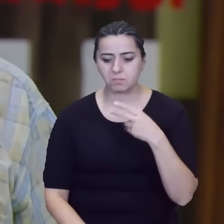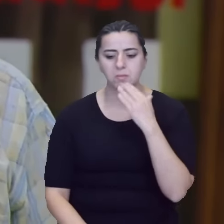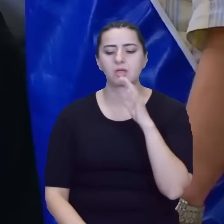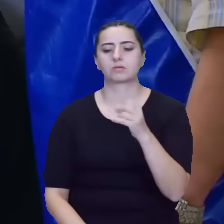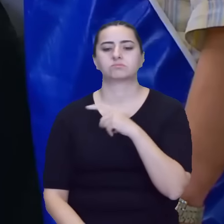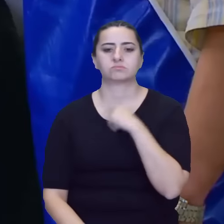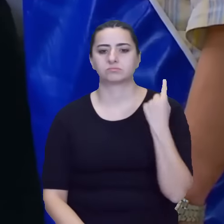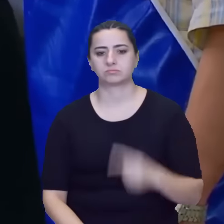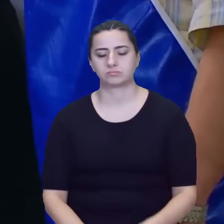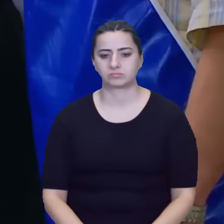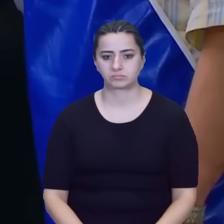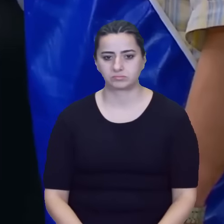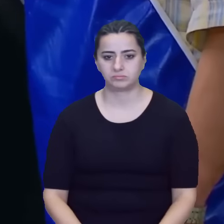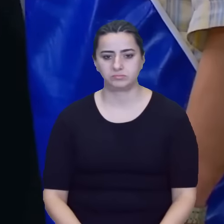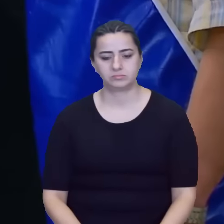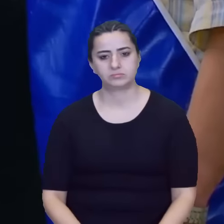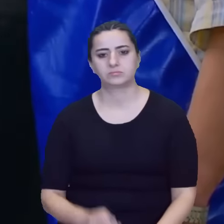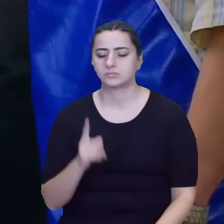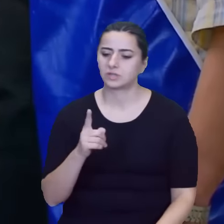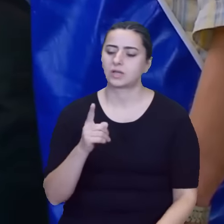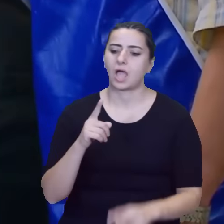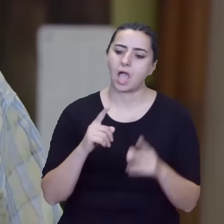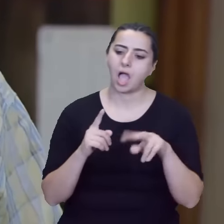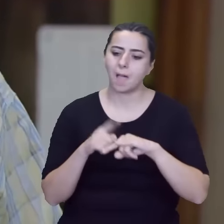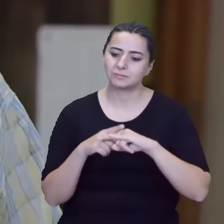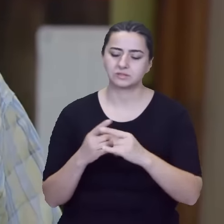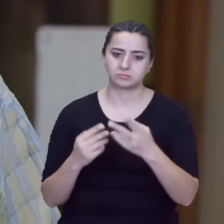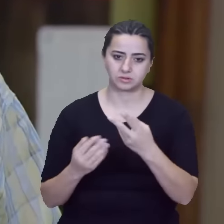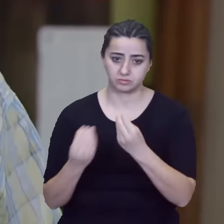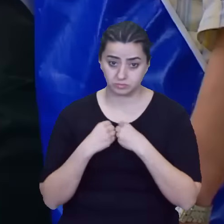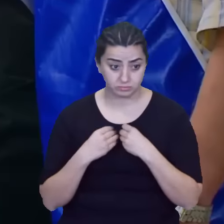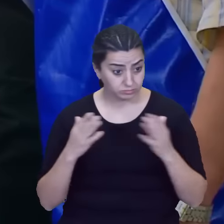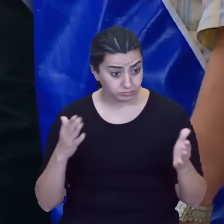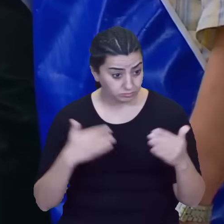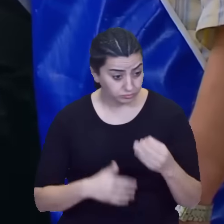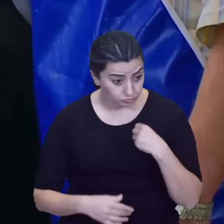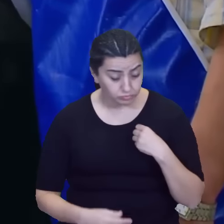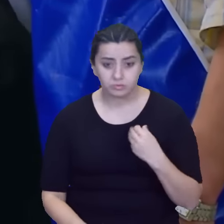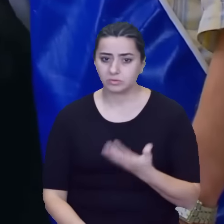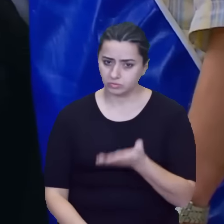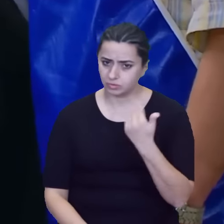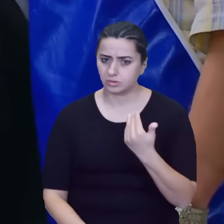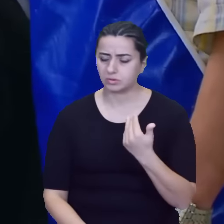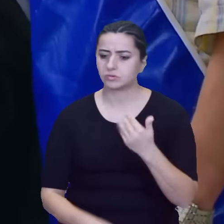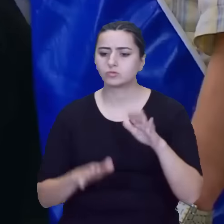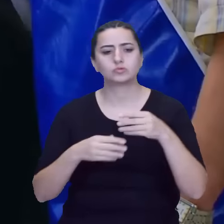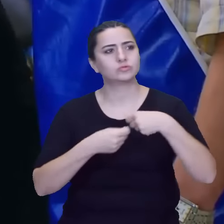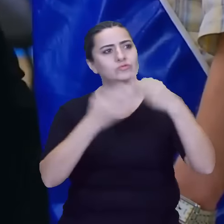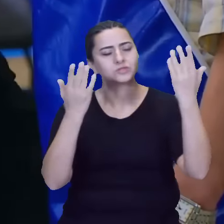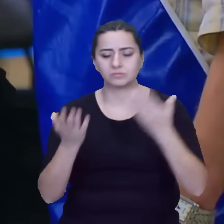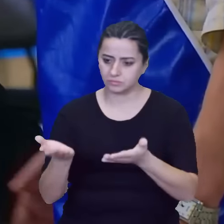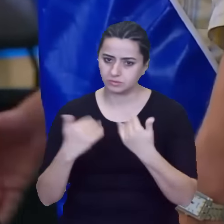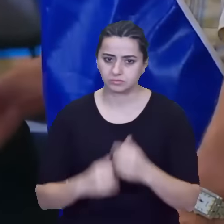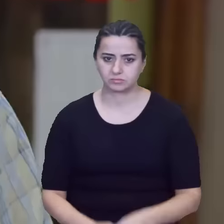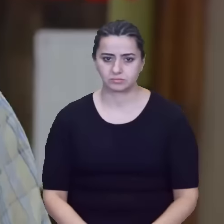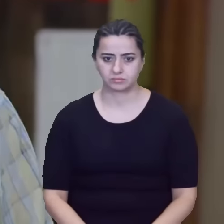alayım ondan. Tamam abi, sen de iki kasa hamsi getir. İki kasa mı? E getir abi, getir. Tamam, martılara atacağım ya. Getir, sen de